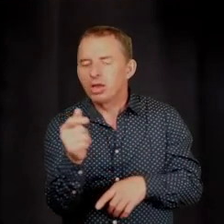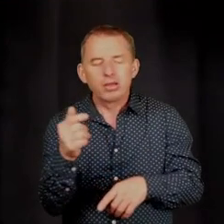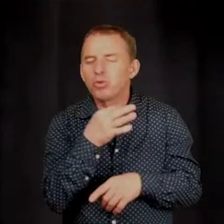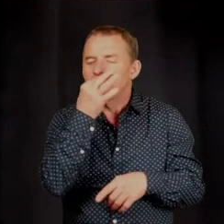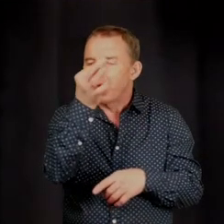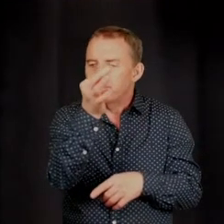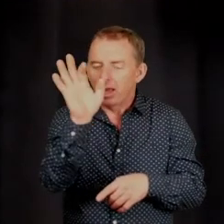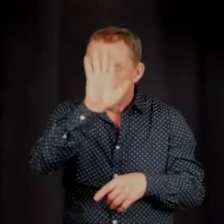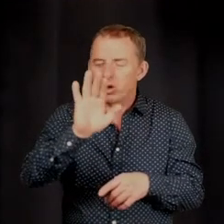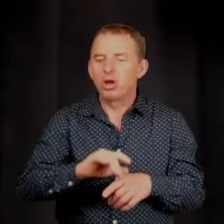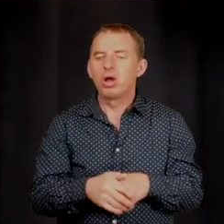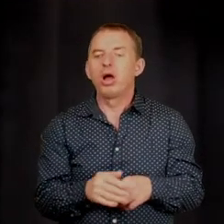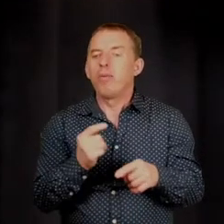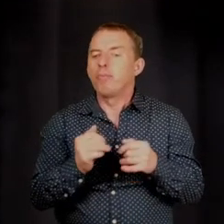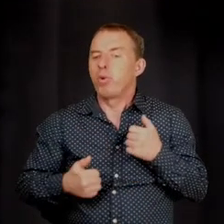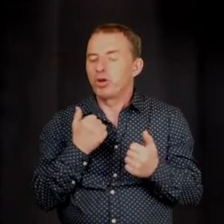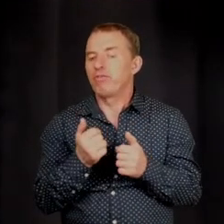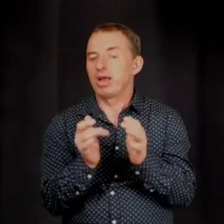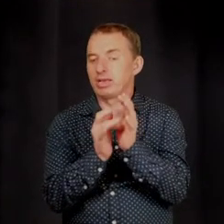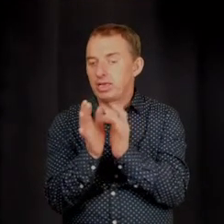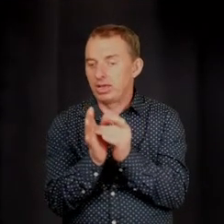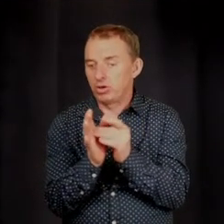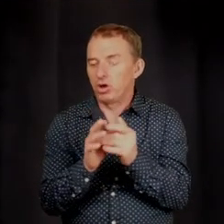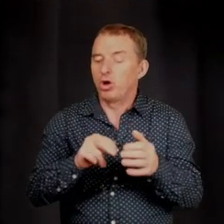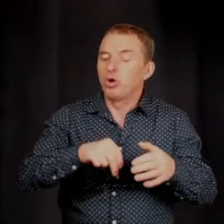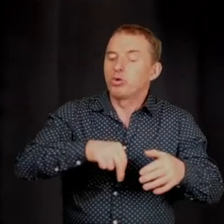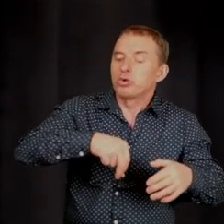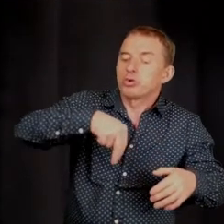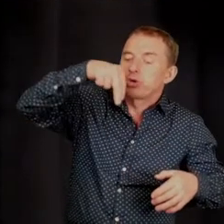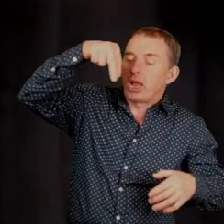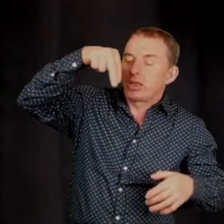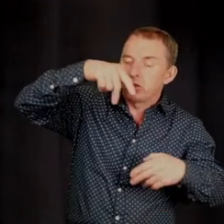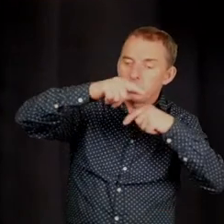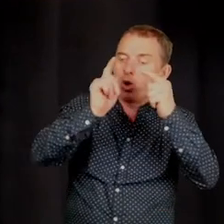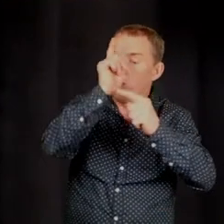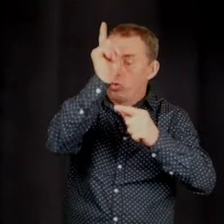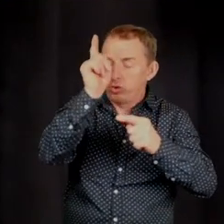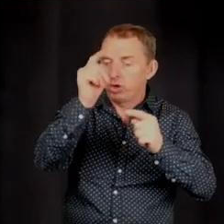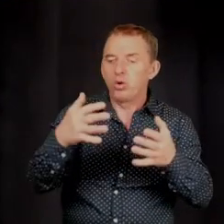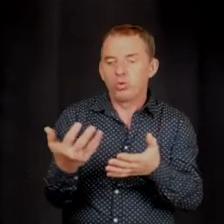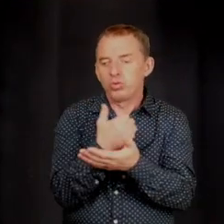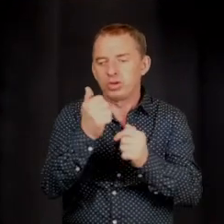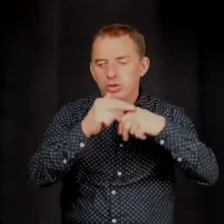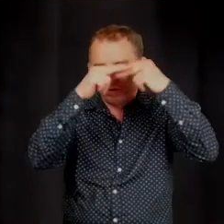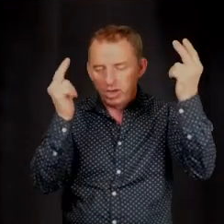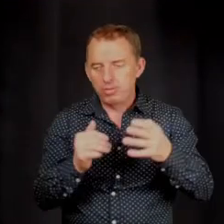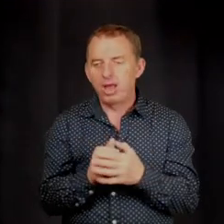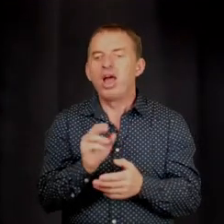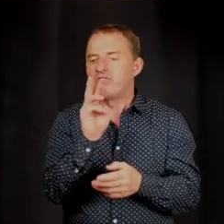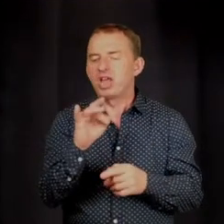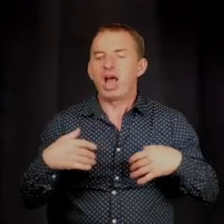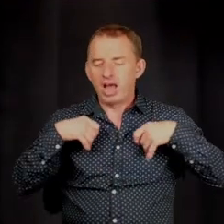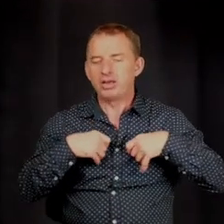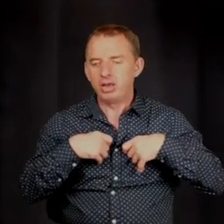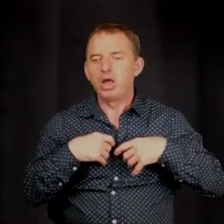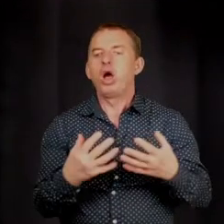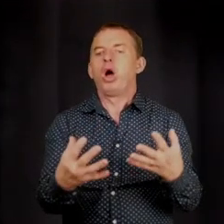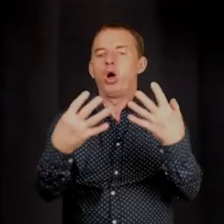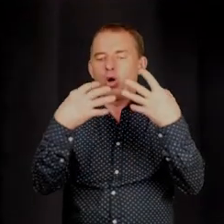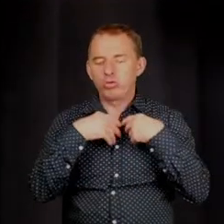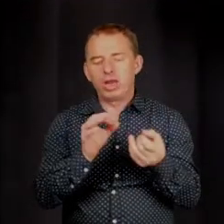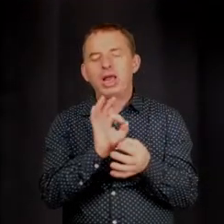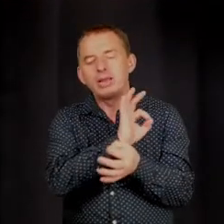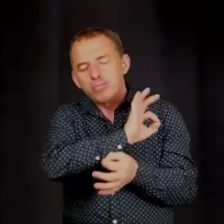zapytać o to Boga, ponieważ Pan Jezus dopiero szedł do góry, udawał się do nieba. So the angels get permission from God. Więc aniołowie musieli otrzymać